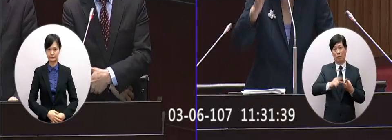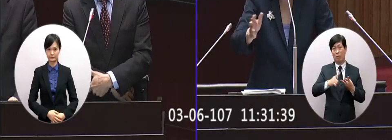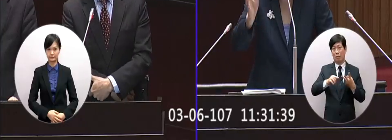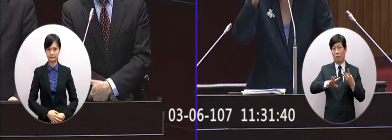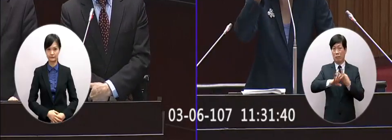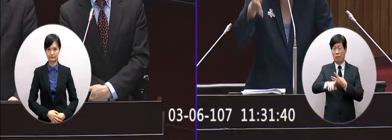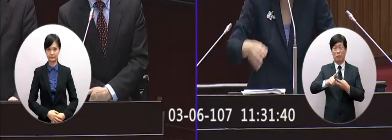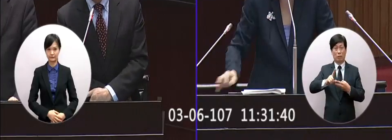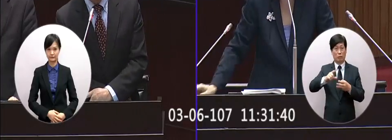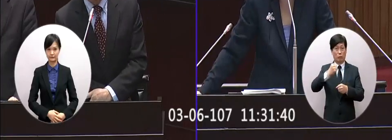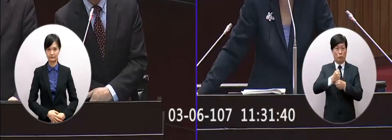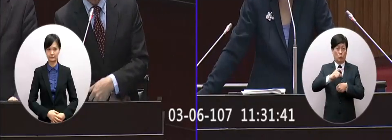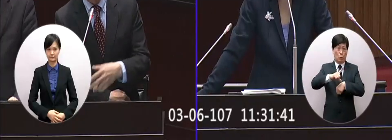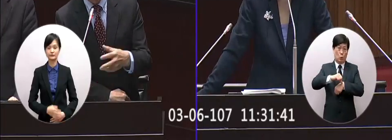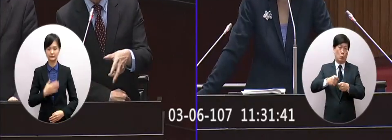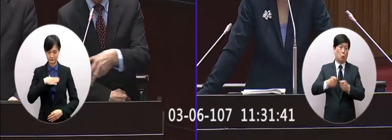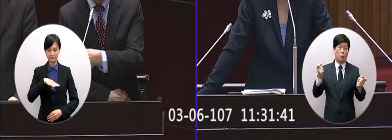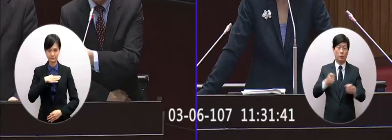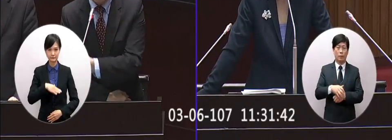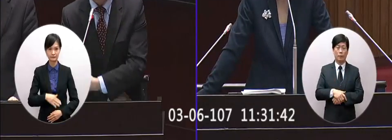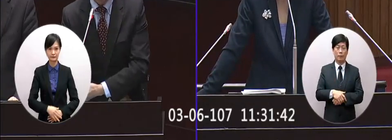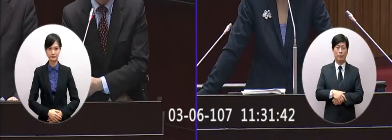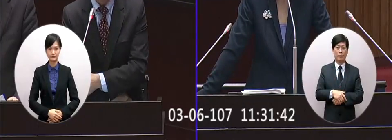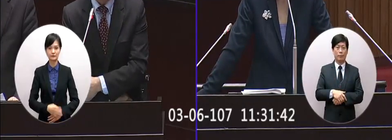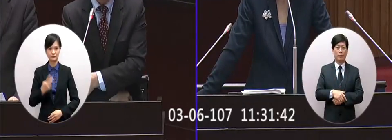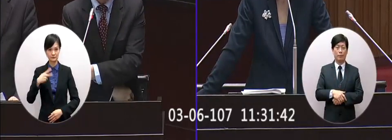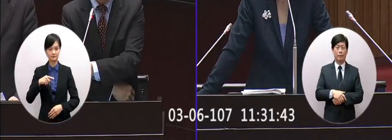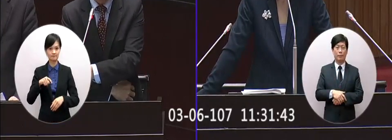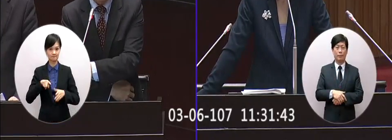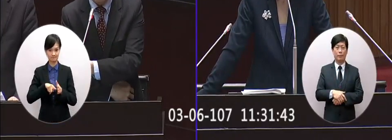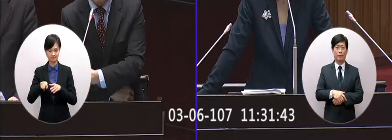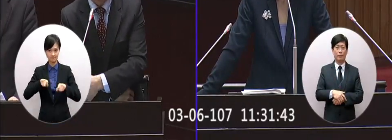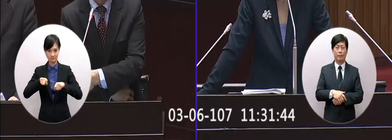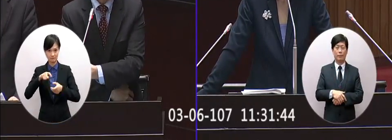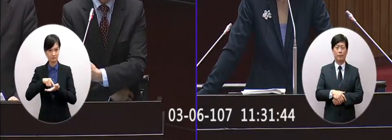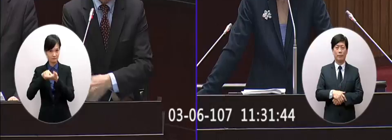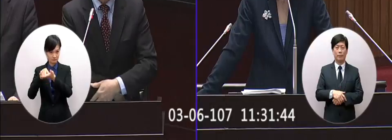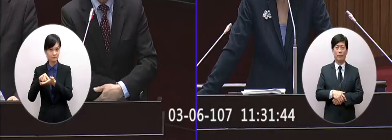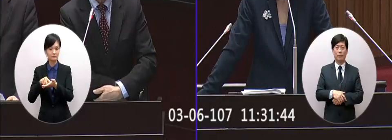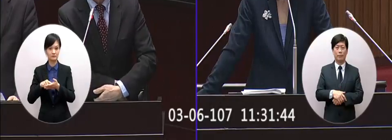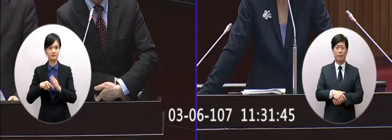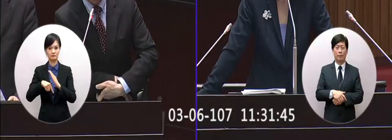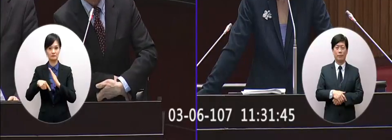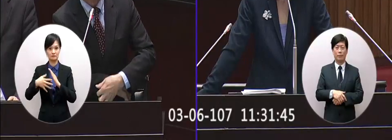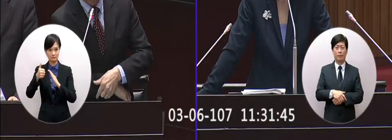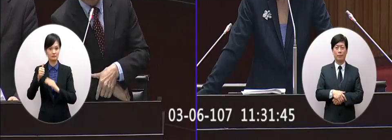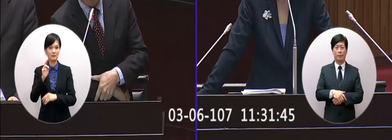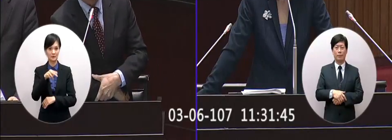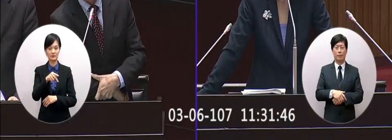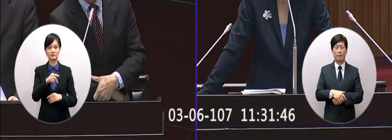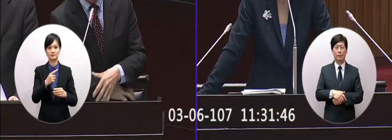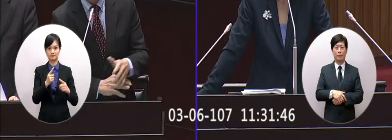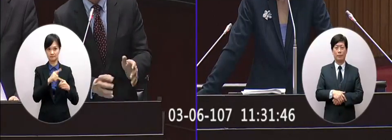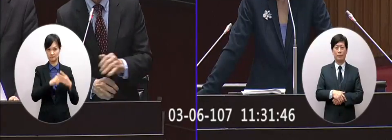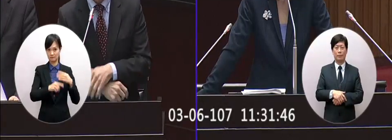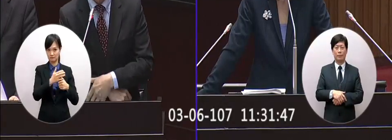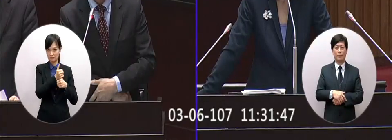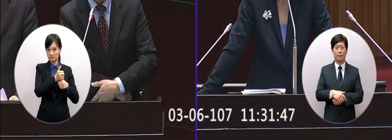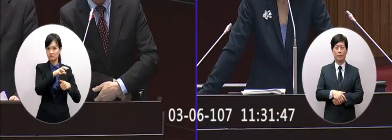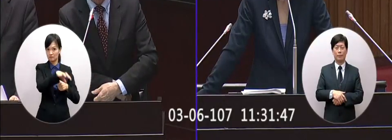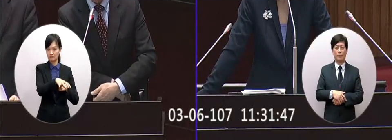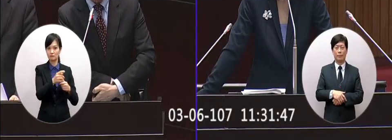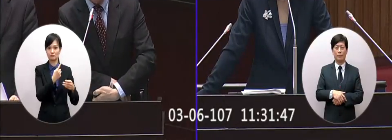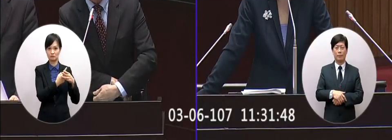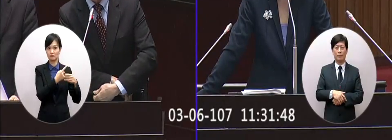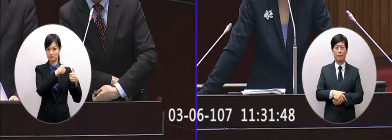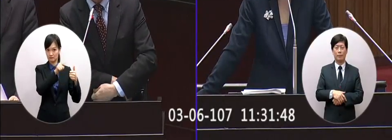么加时工长又非常的长。 我们有提供一个专案的报告，那现在院长有指示请人事总处跟主计总处来针对我们提的